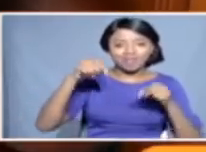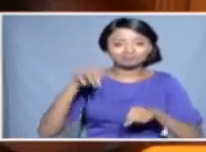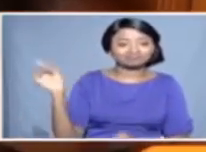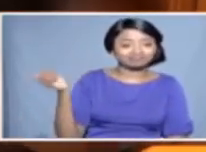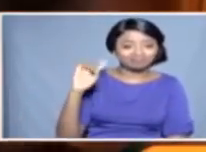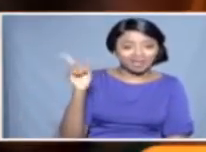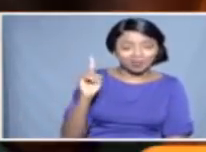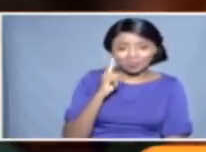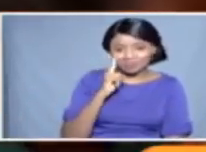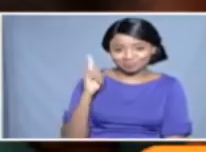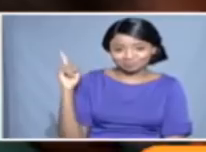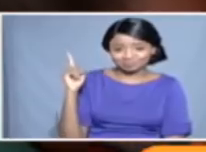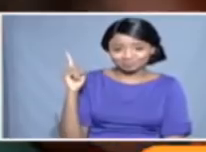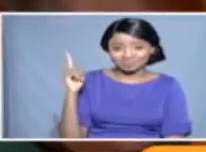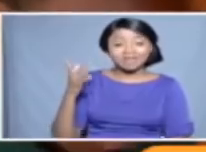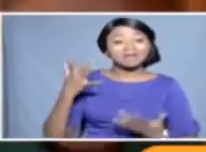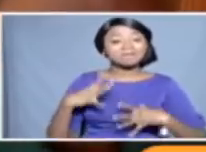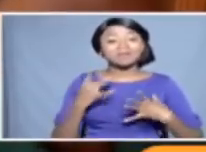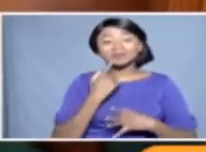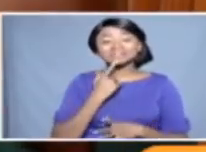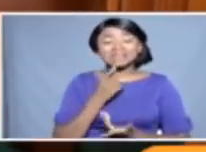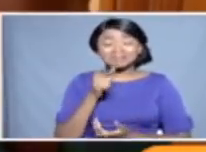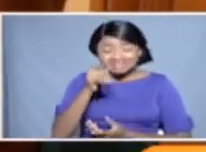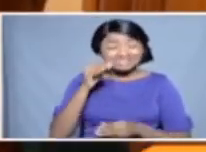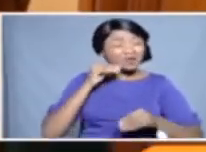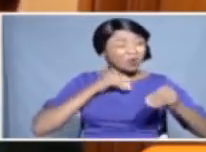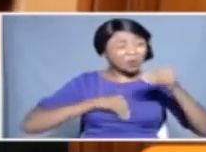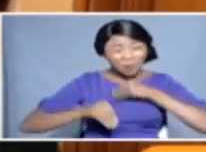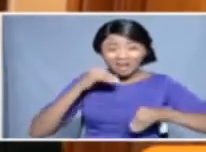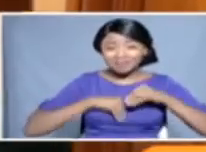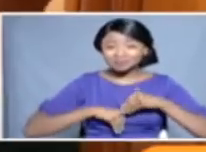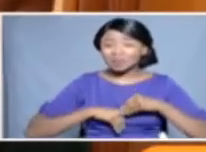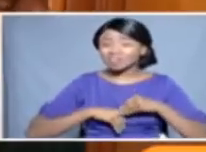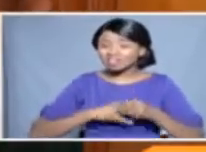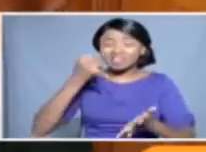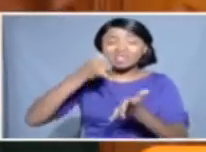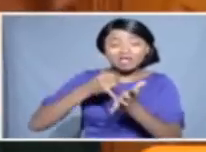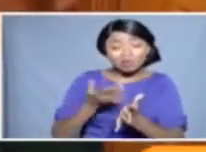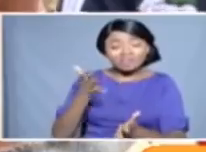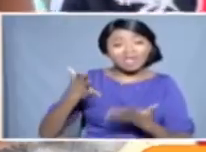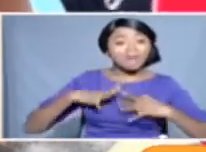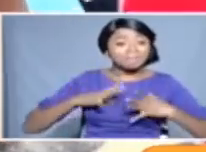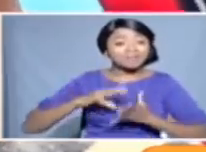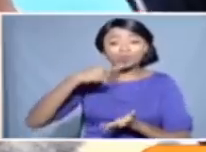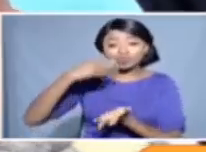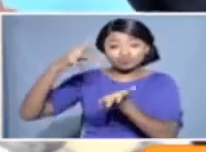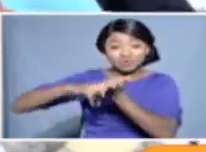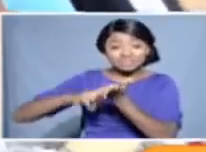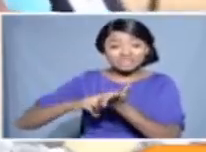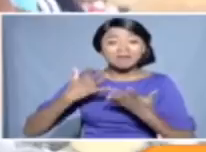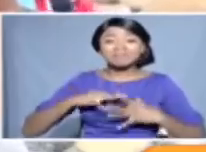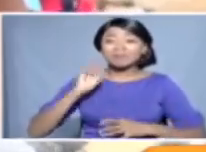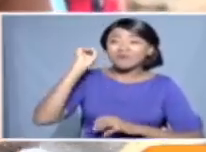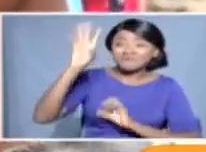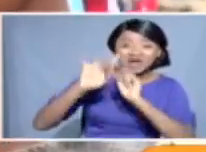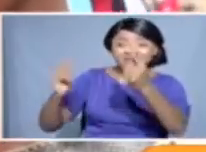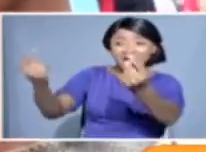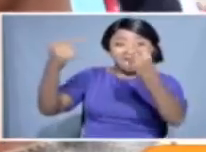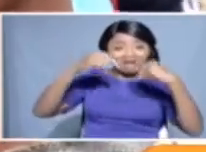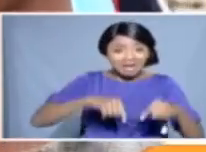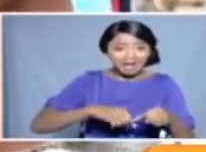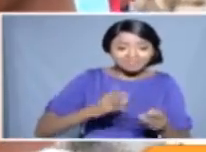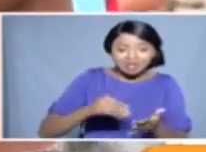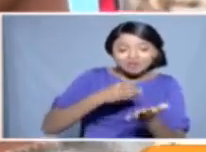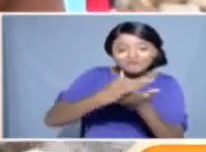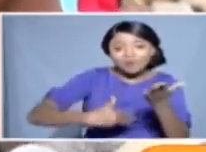Nairobi, wakazi wanataja visa vya ufisadi miongoni mwa maafisa wa usajili. Wanatoka mbali, wanakuja, wanapitishwa, wanapewa